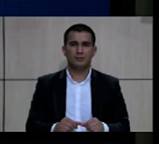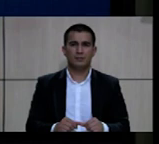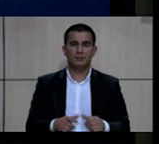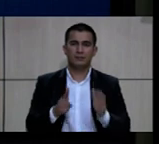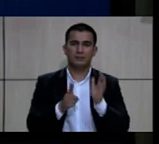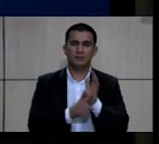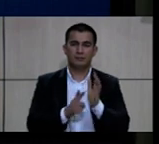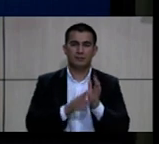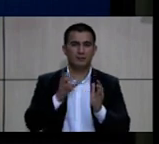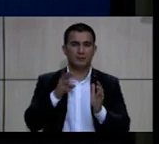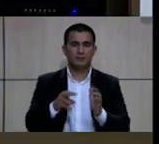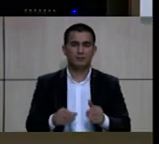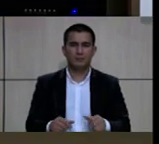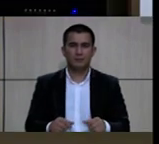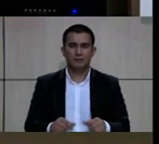7 santimetr.